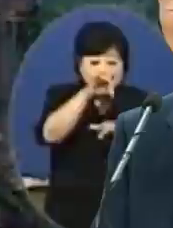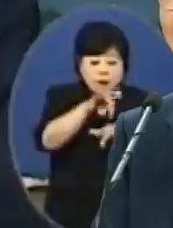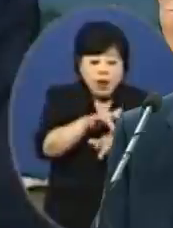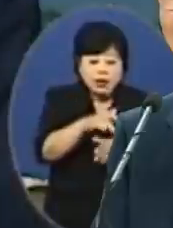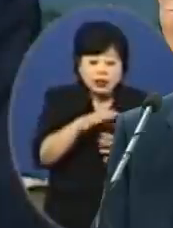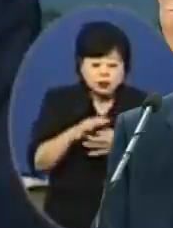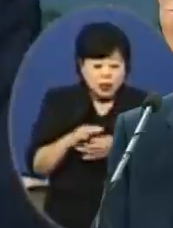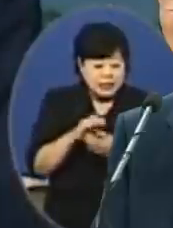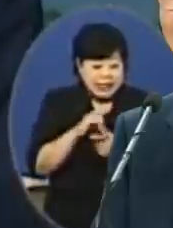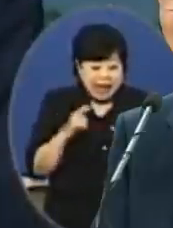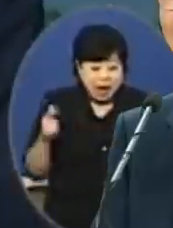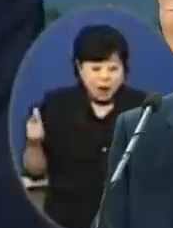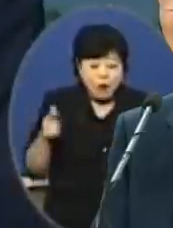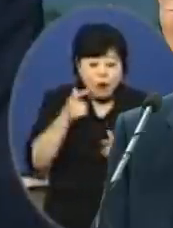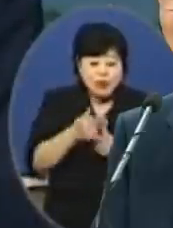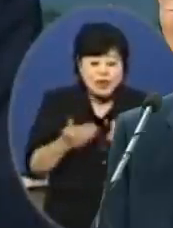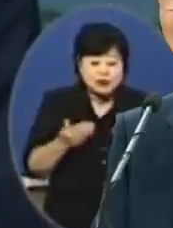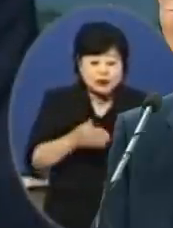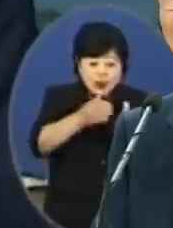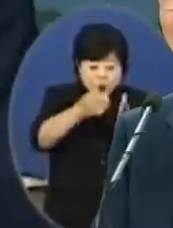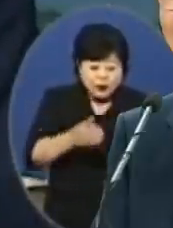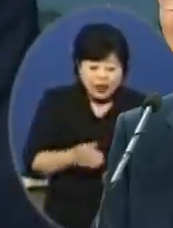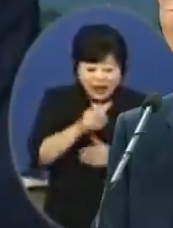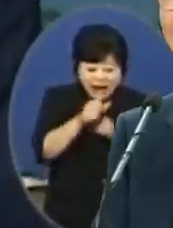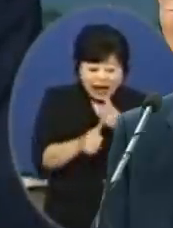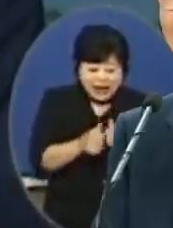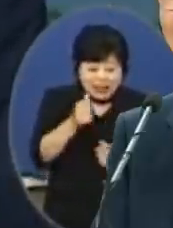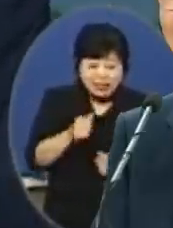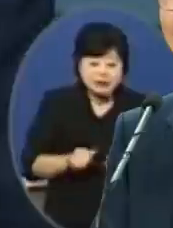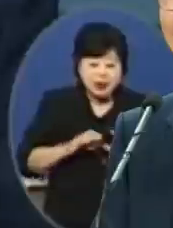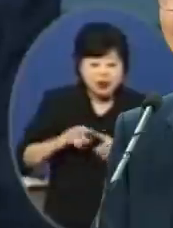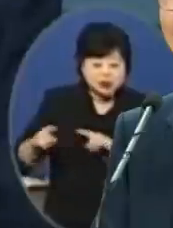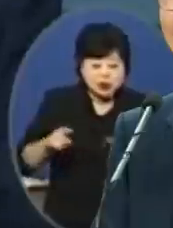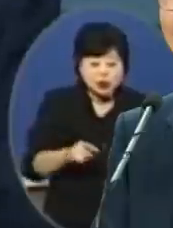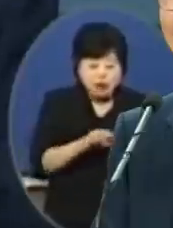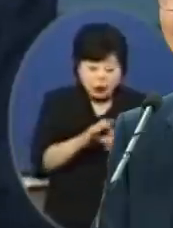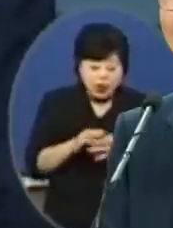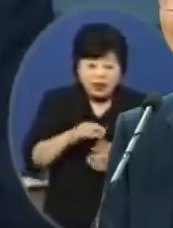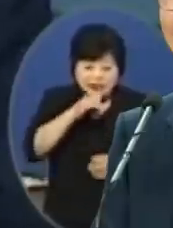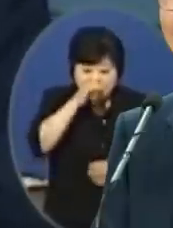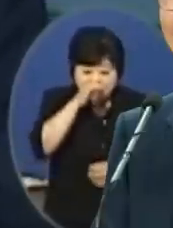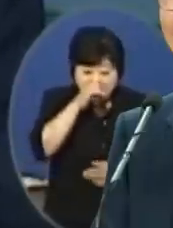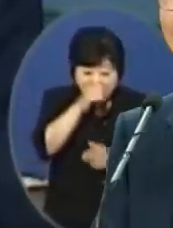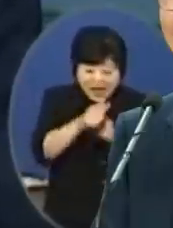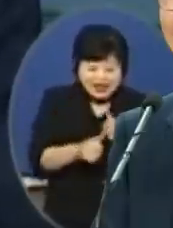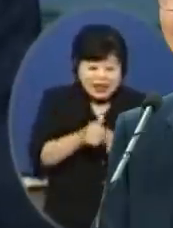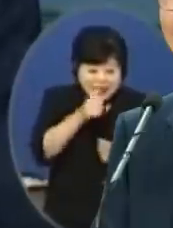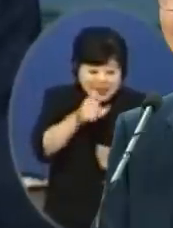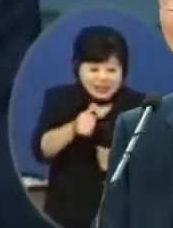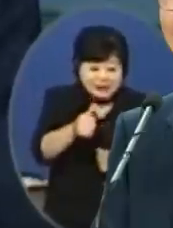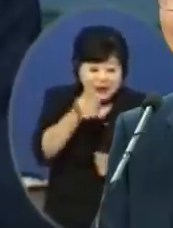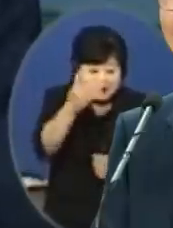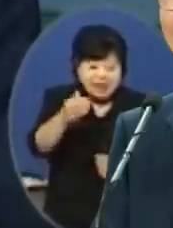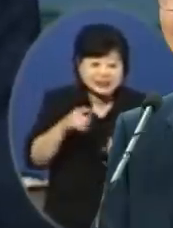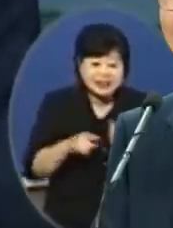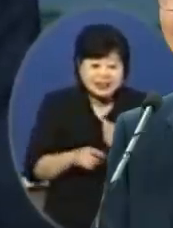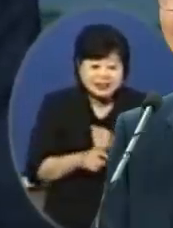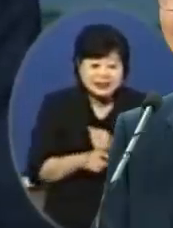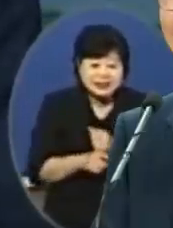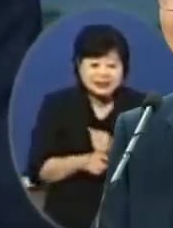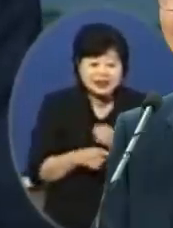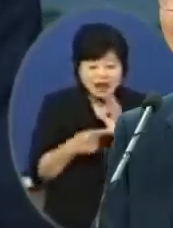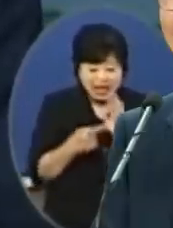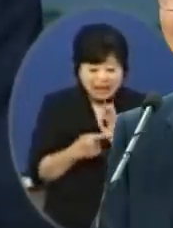마귀에게 속하지 않고 예수님을 통해서 하나님의 정권에 속해 있는 것입니다. 하나님은 당신의 뜻을